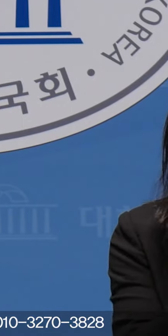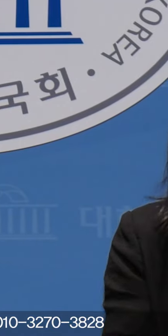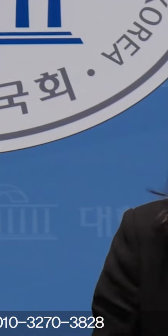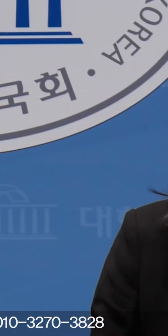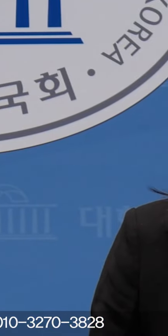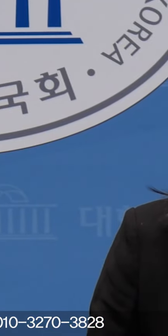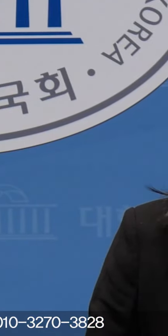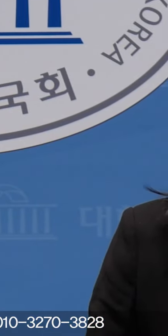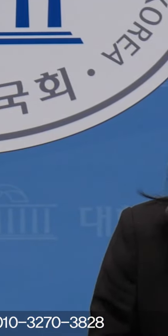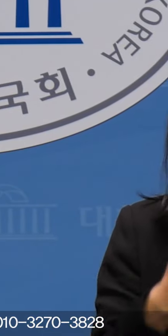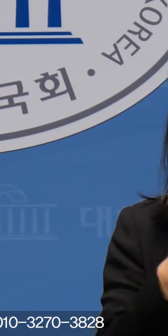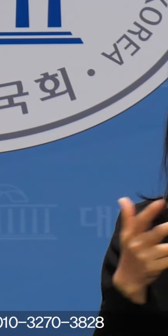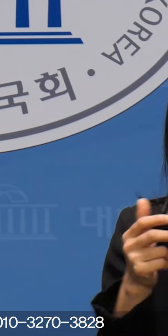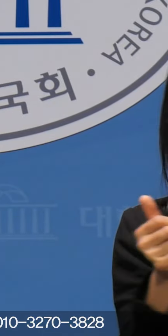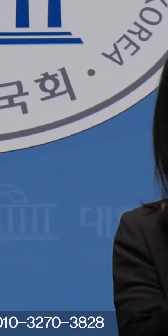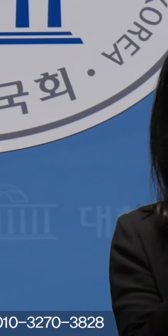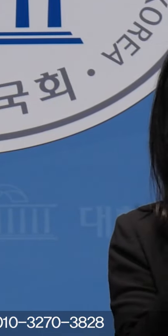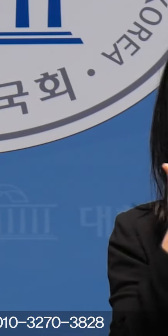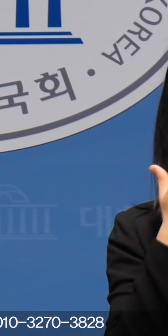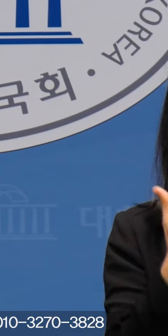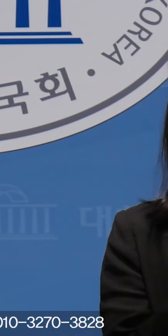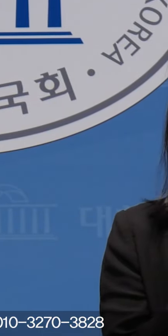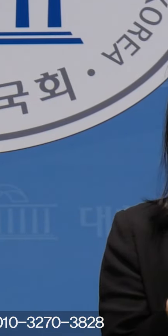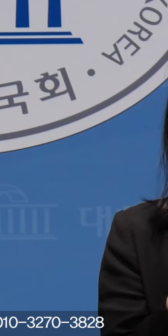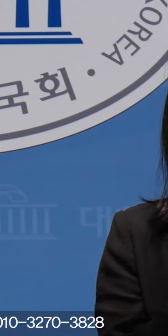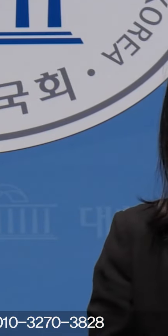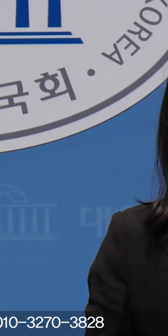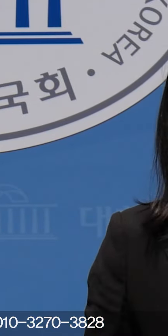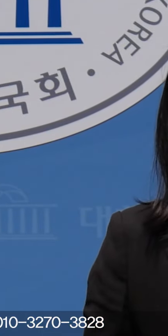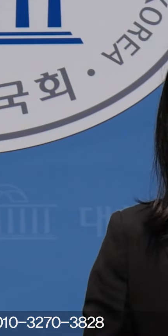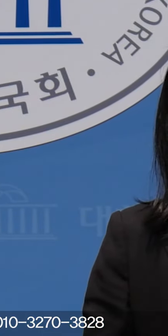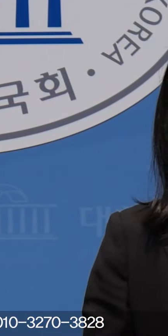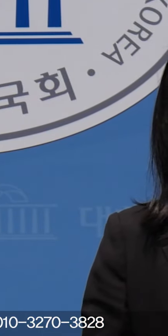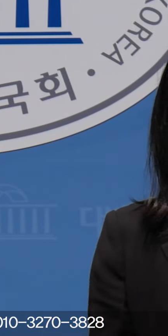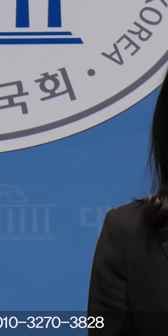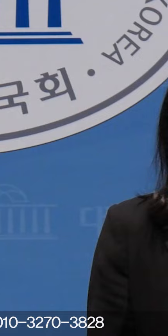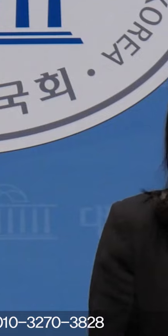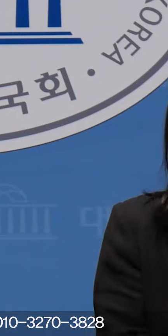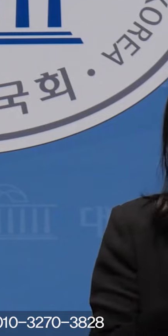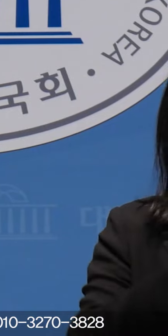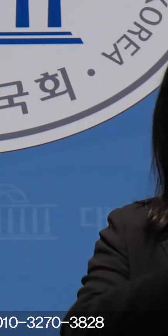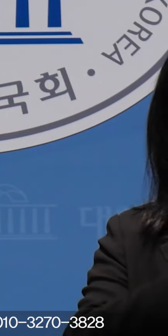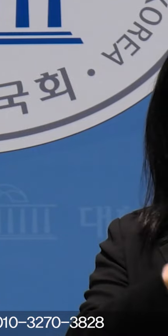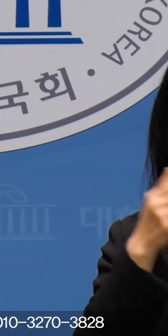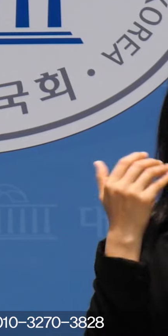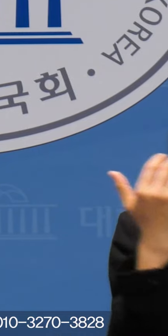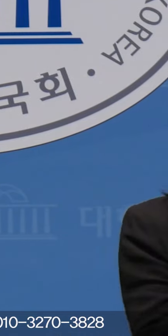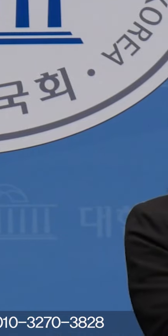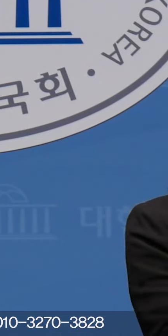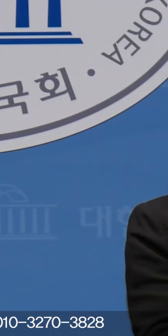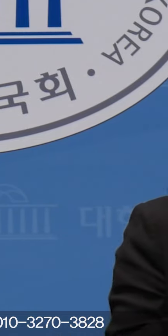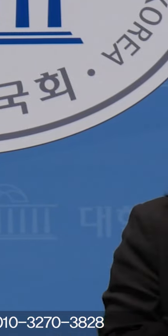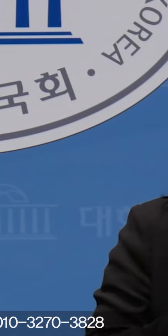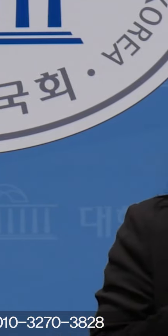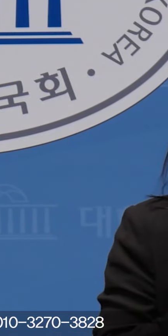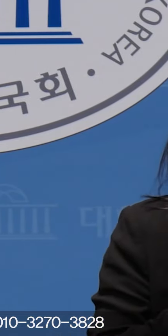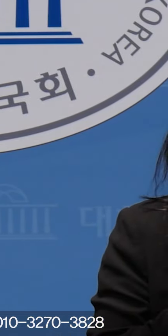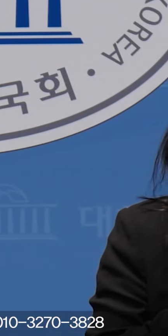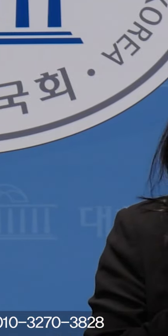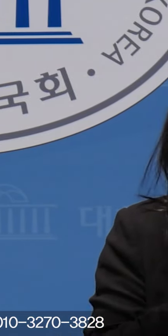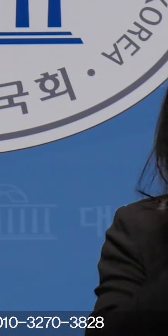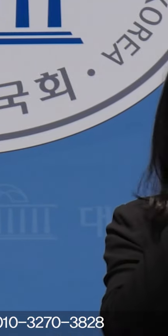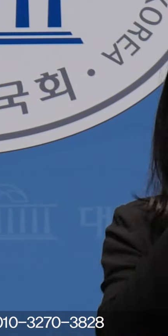혹 이재명 대표에게처럼 법정 최고형을 준비하시나